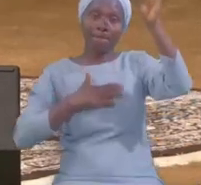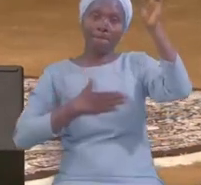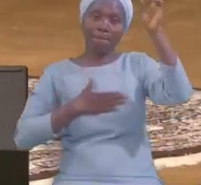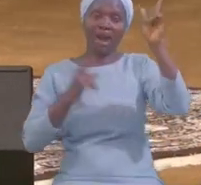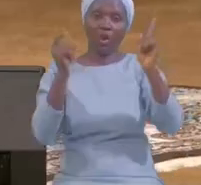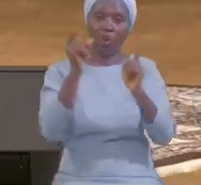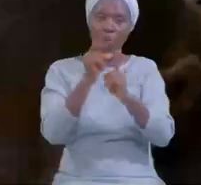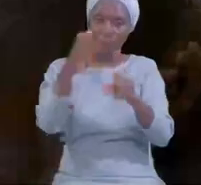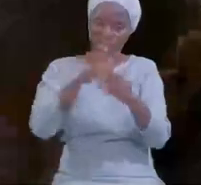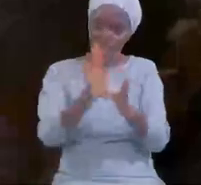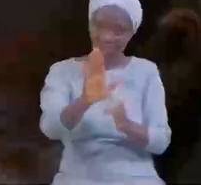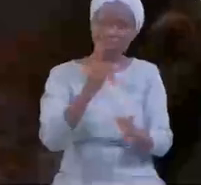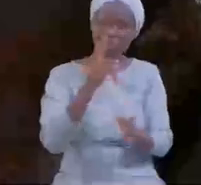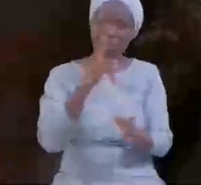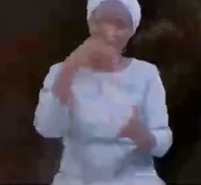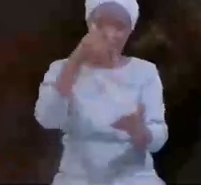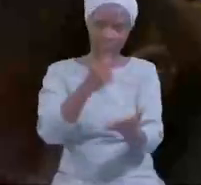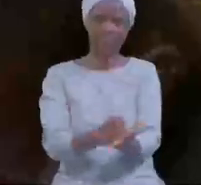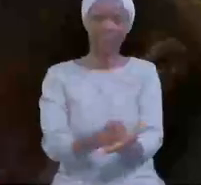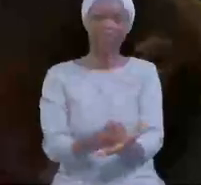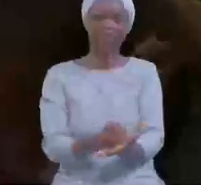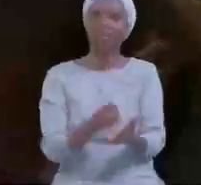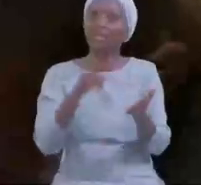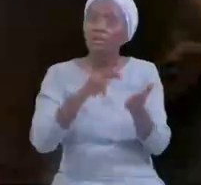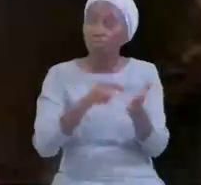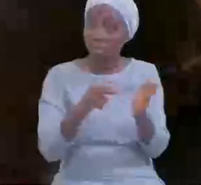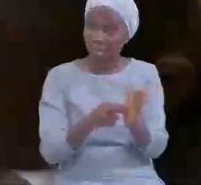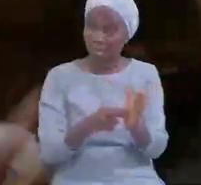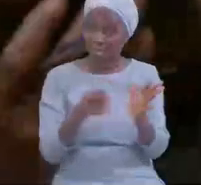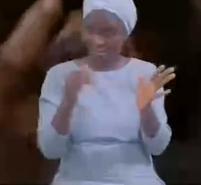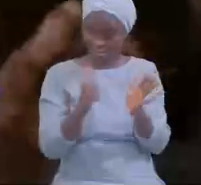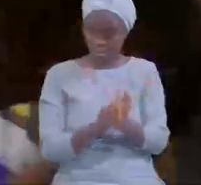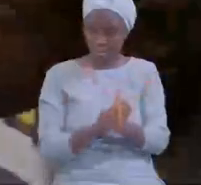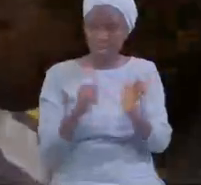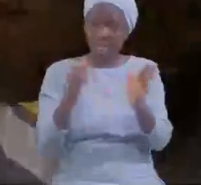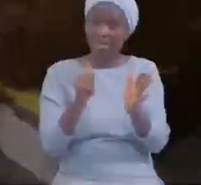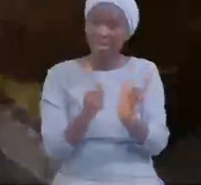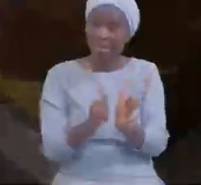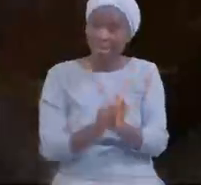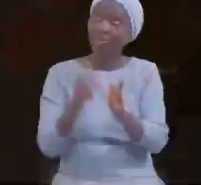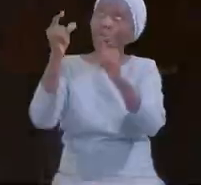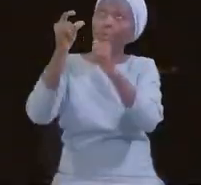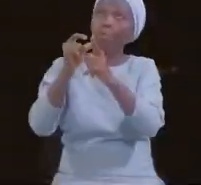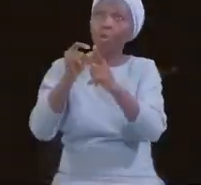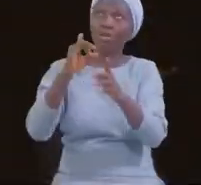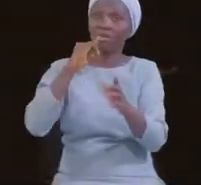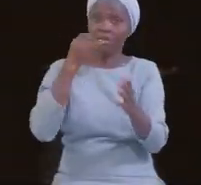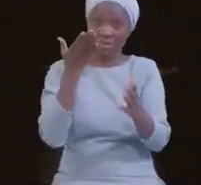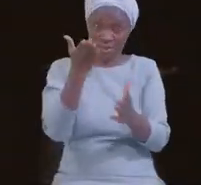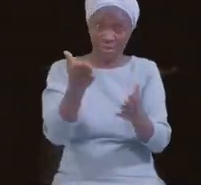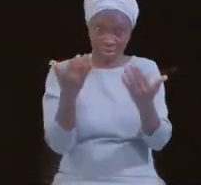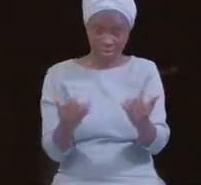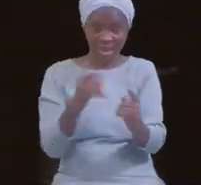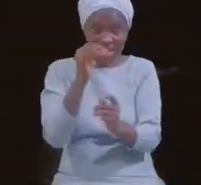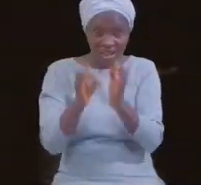bouche. Amen. Cela veut dire que cette parole est maintenant là-bas. Si tu déclares la parole, ce sera